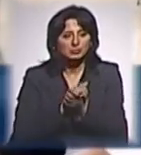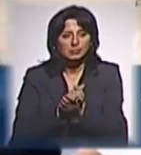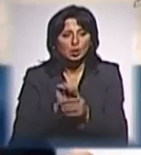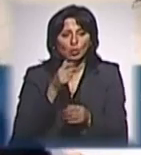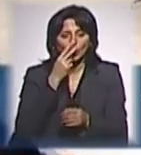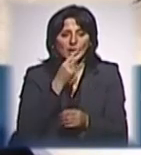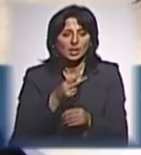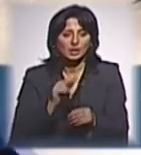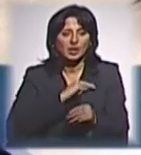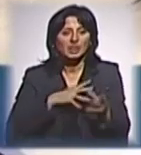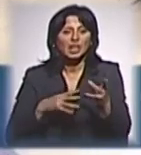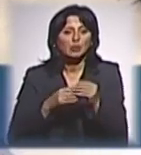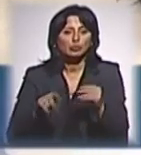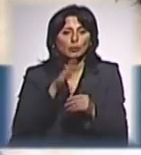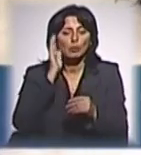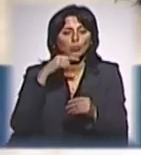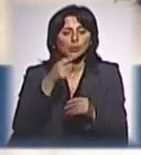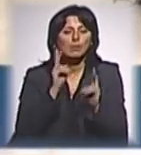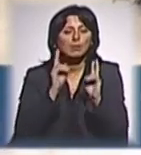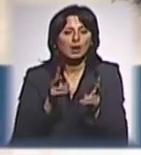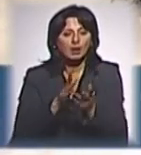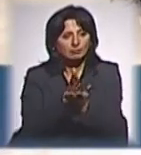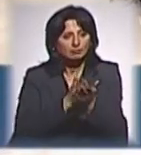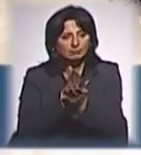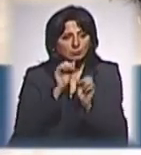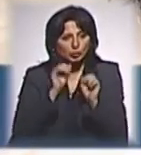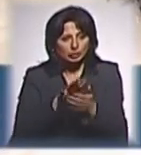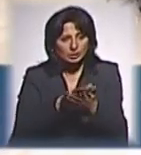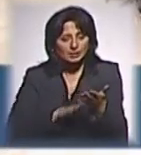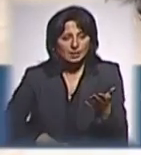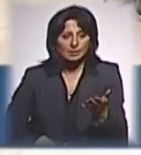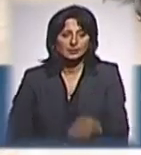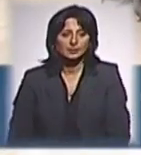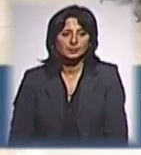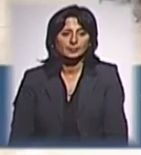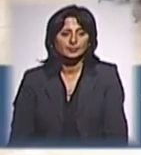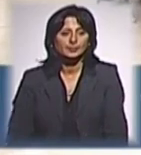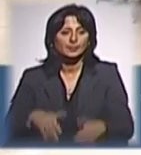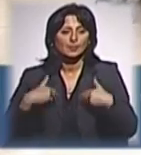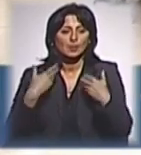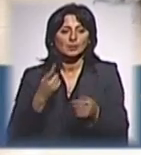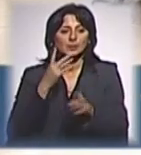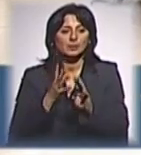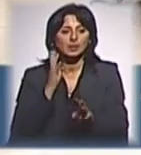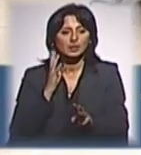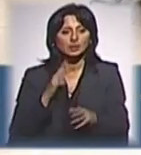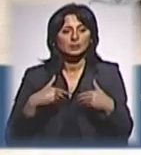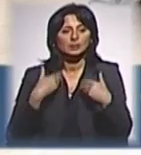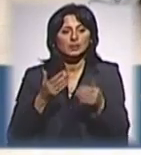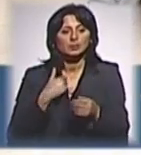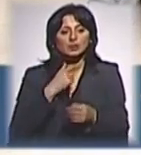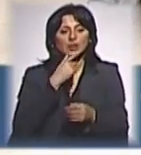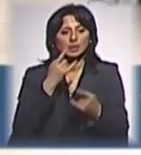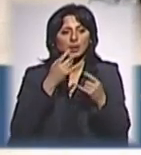როგორ ხედავთ აი ამ თანამშრომლობის პერსპექტივას, რამდენად გრძელვადიანი შეიძლება იყოს? მოგესალმებით პირველ რიგში, მივესალმებით